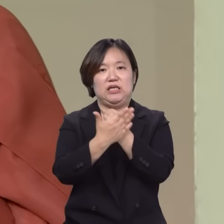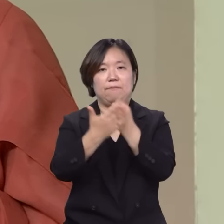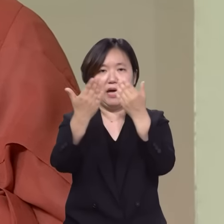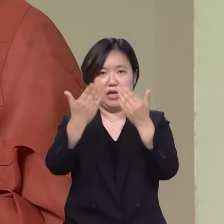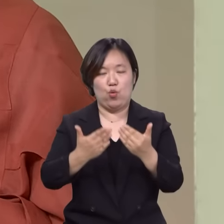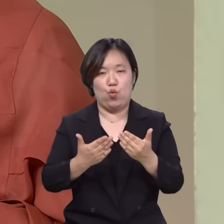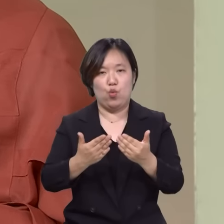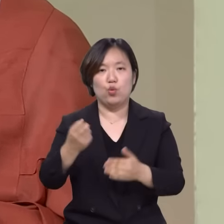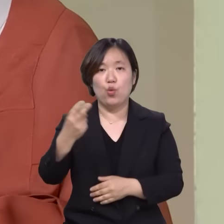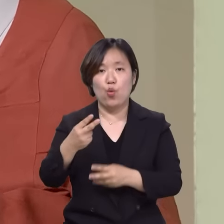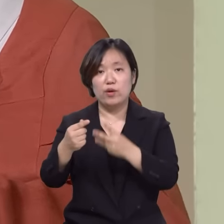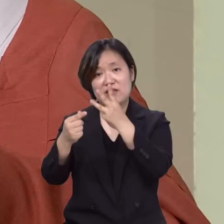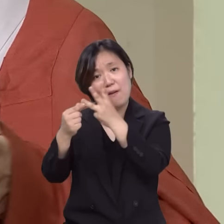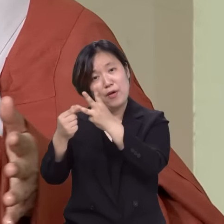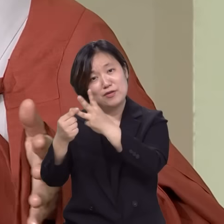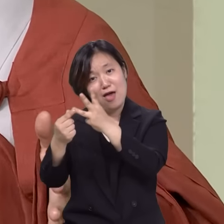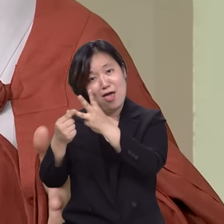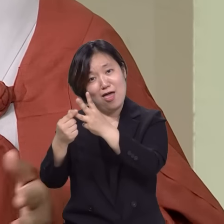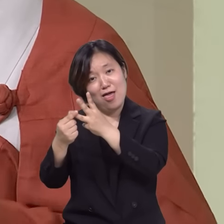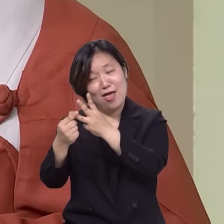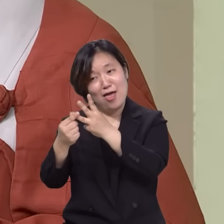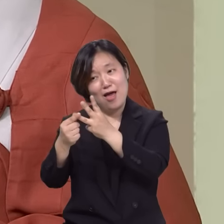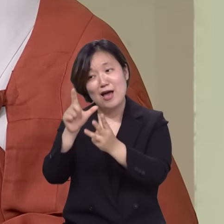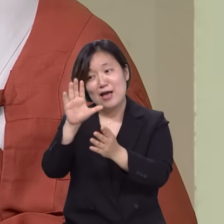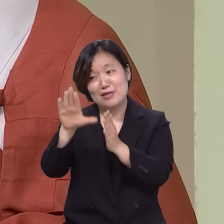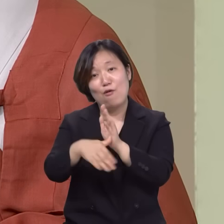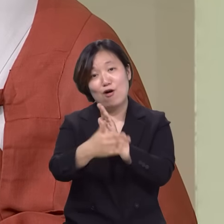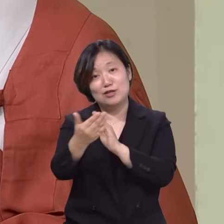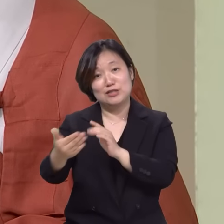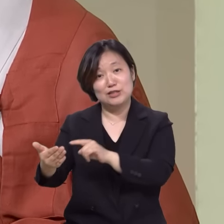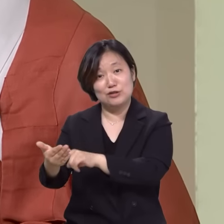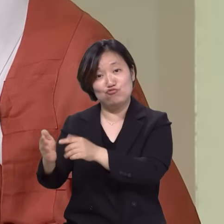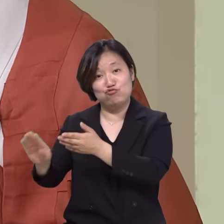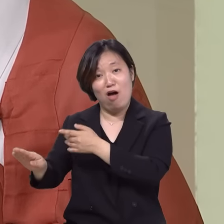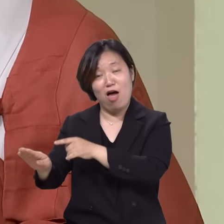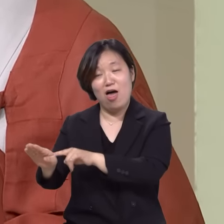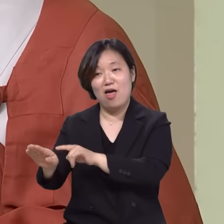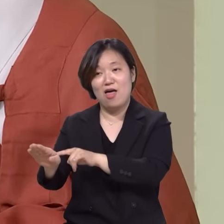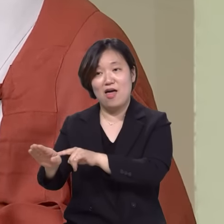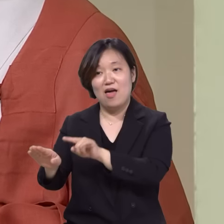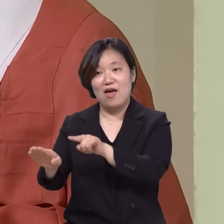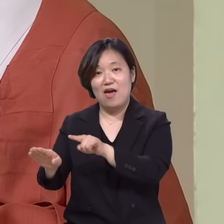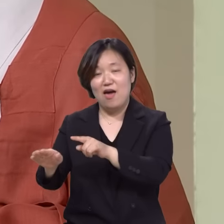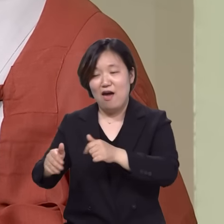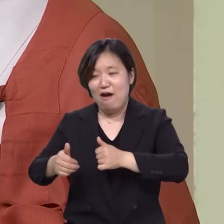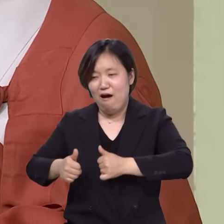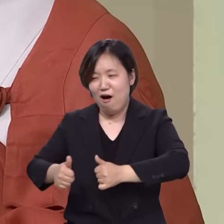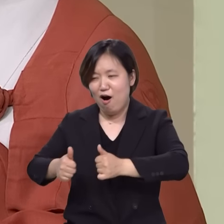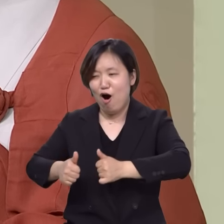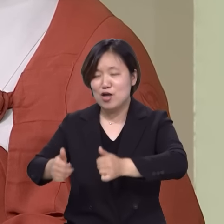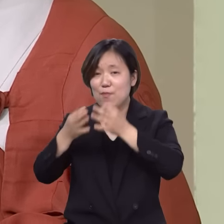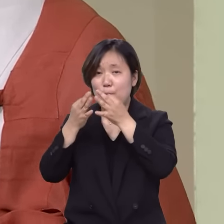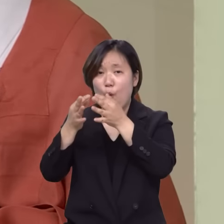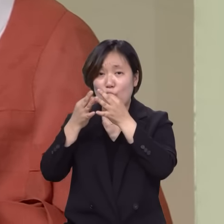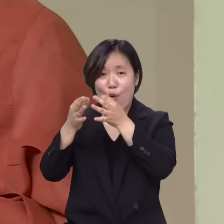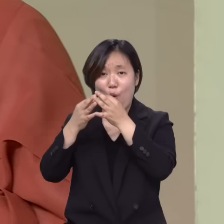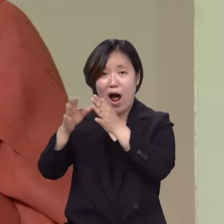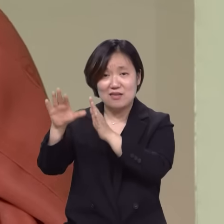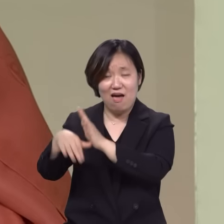되었고 또 한참의 세월이 지난 뒤에 한창 열심히 포교 활동을 하고 있었을